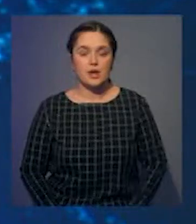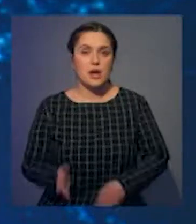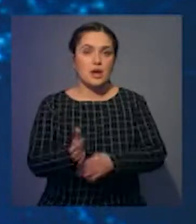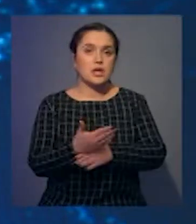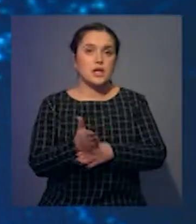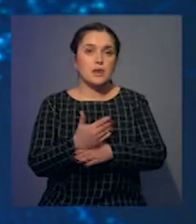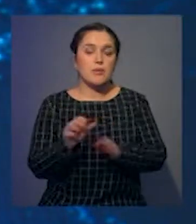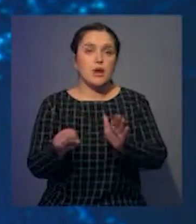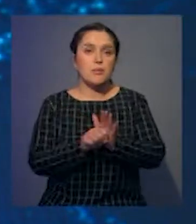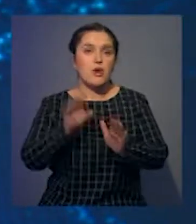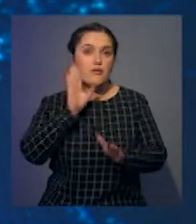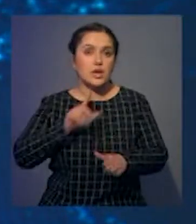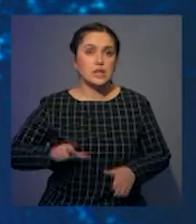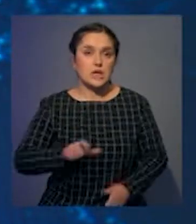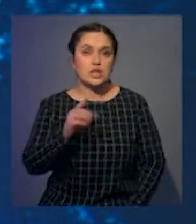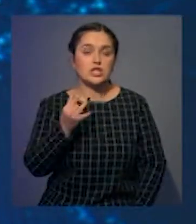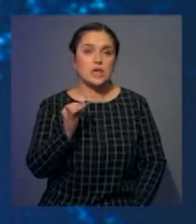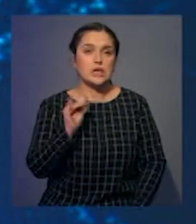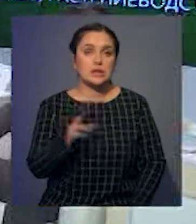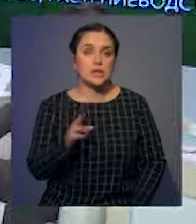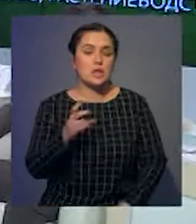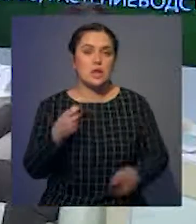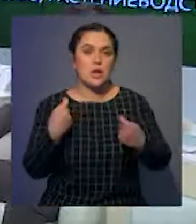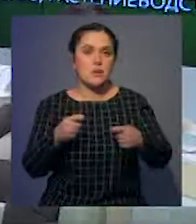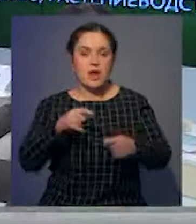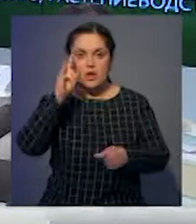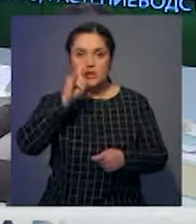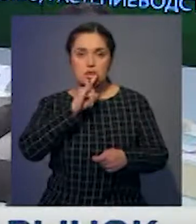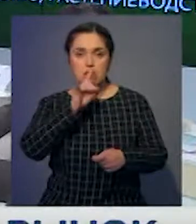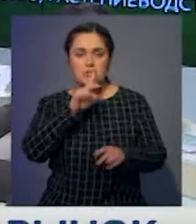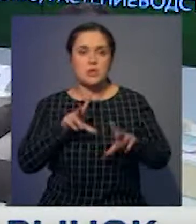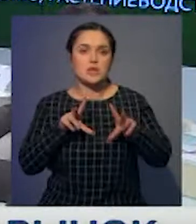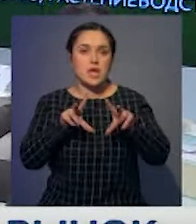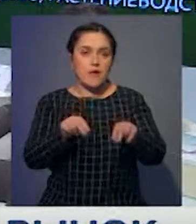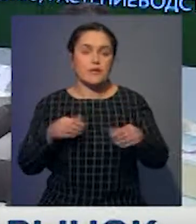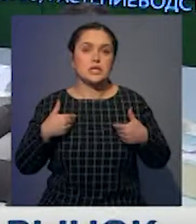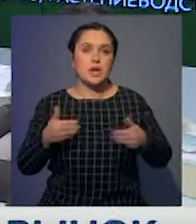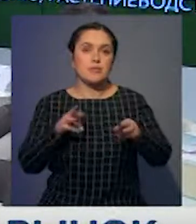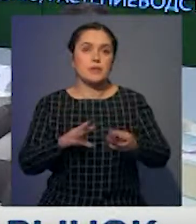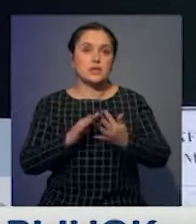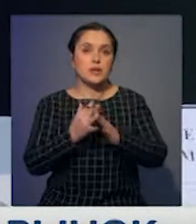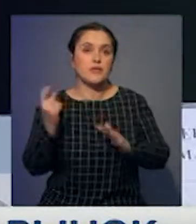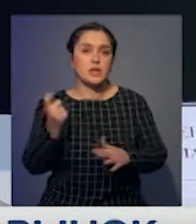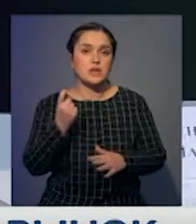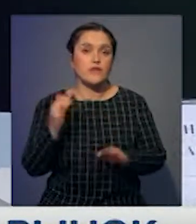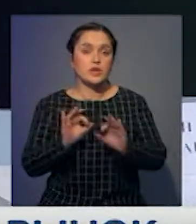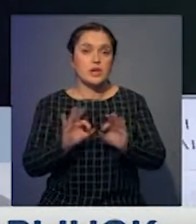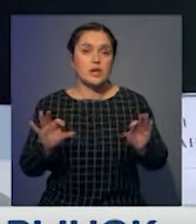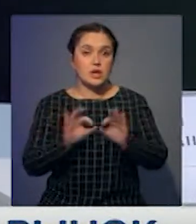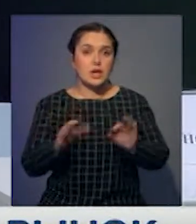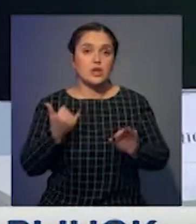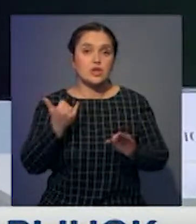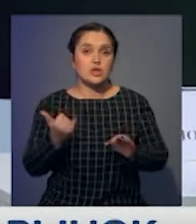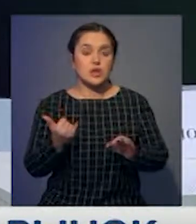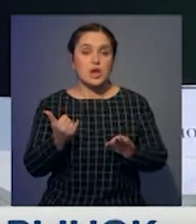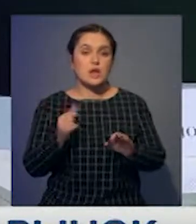Рыба, погибшая в водах реки Жайык, не попадет на рынки Казахстана. В этом заверил советник министра сельского хозяйства Сакен Калкаманов. По его словам,